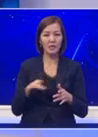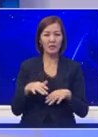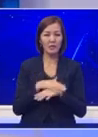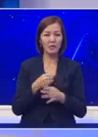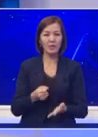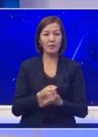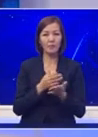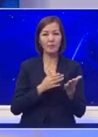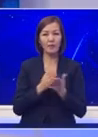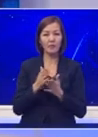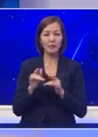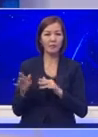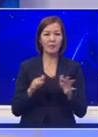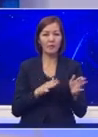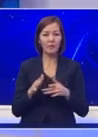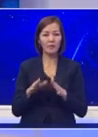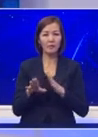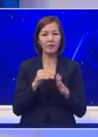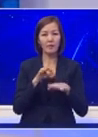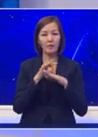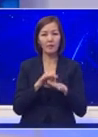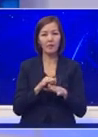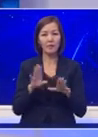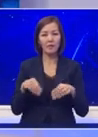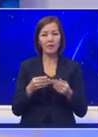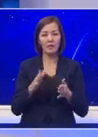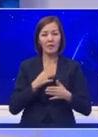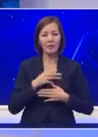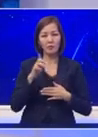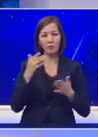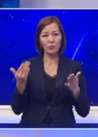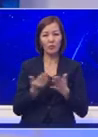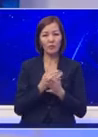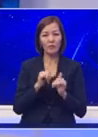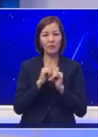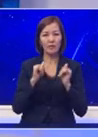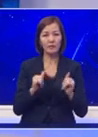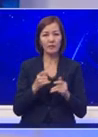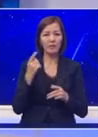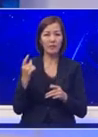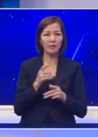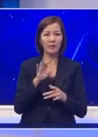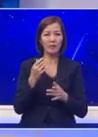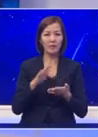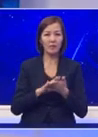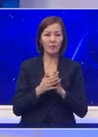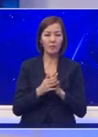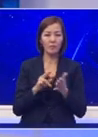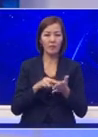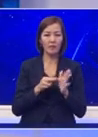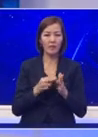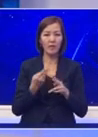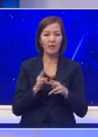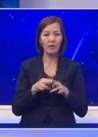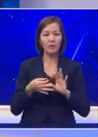политические процессы и считает что проведение выборов даст нашему государству новый импульс для развития В экономическом социальном и духовном